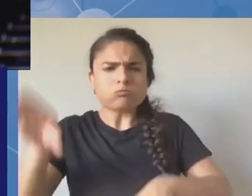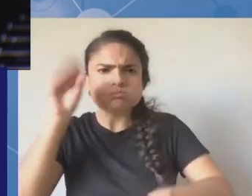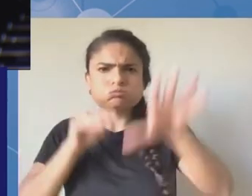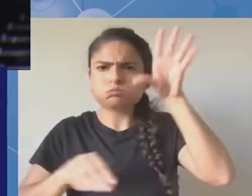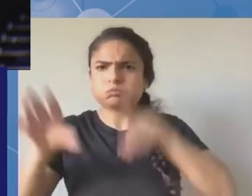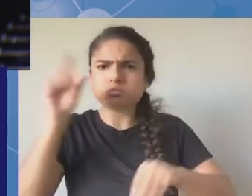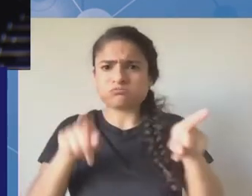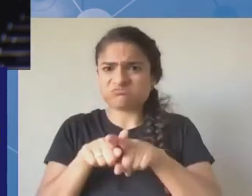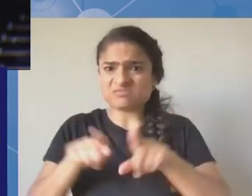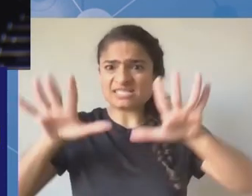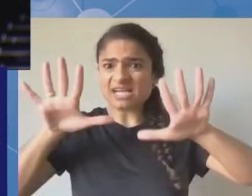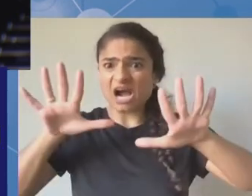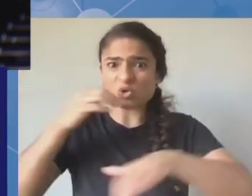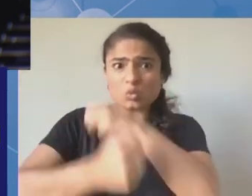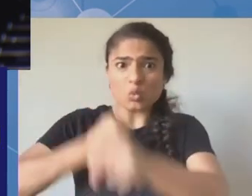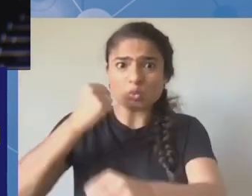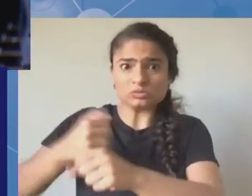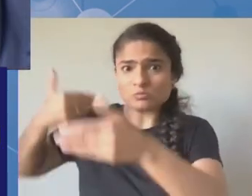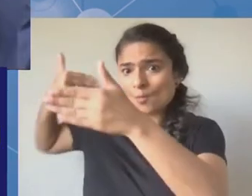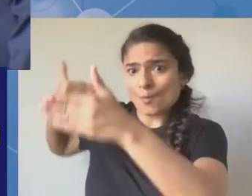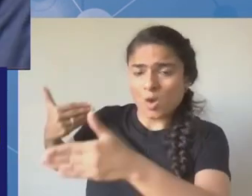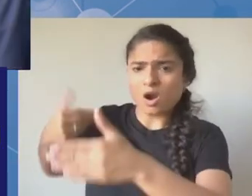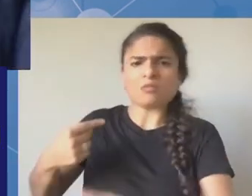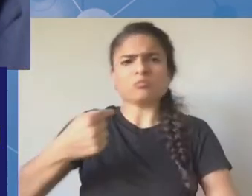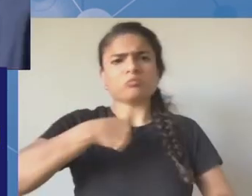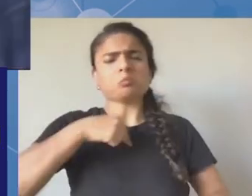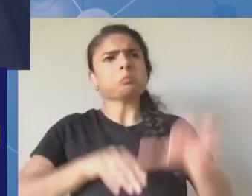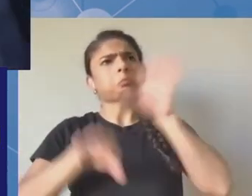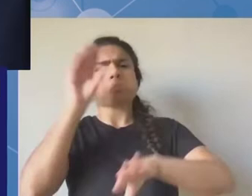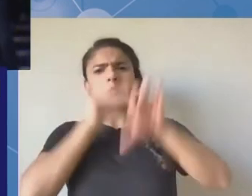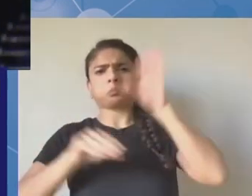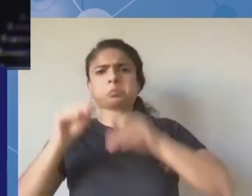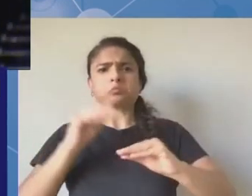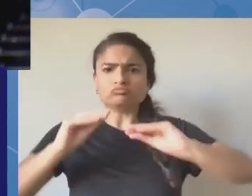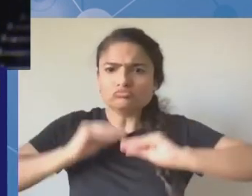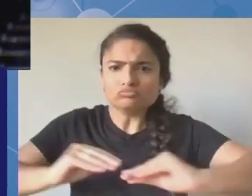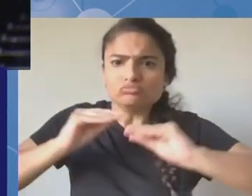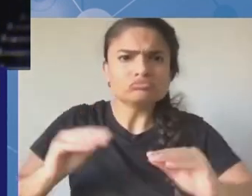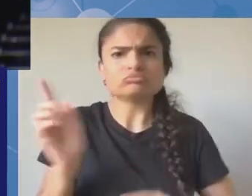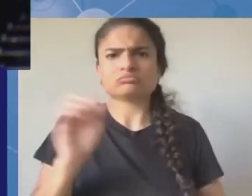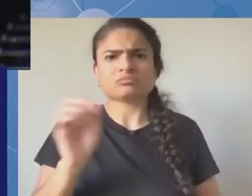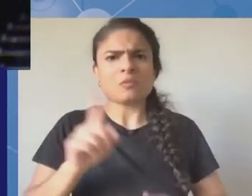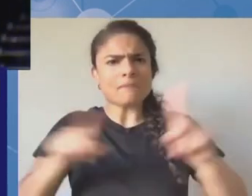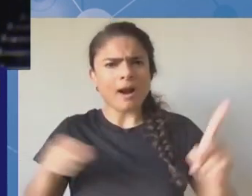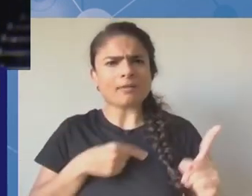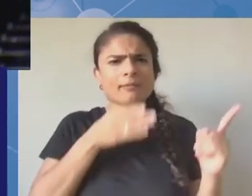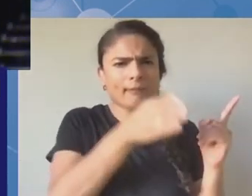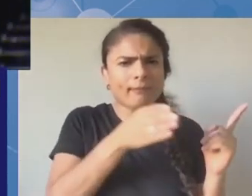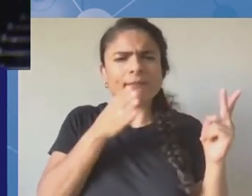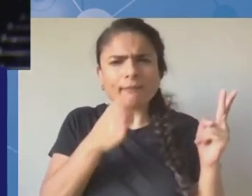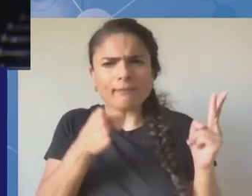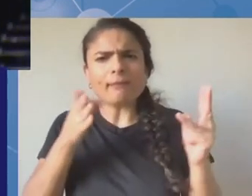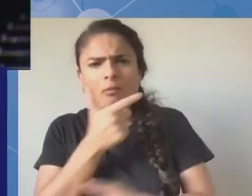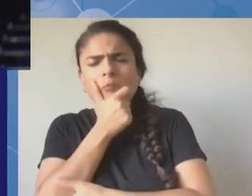تضبط الذكاء الاصطناعي. كثير من الأشياء تعلمتها، وعندي اقتراح: